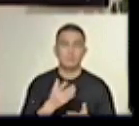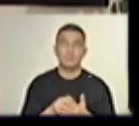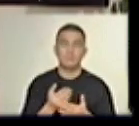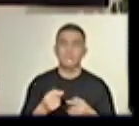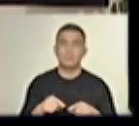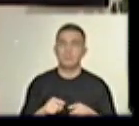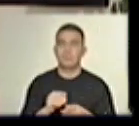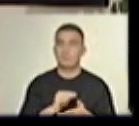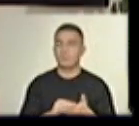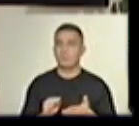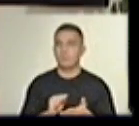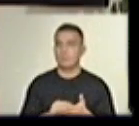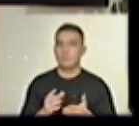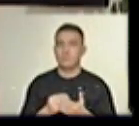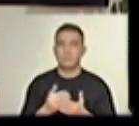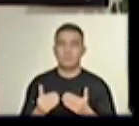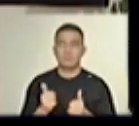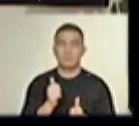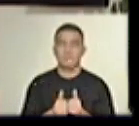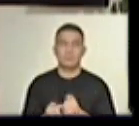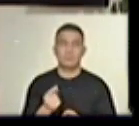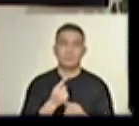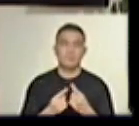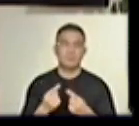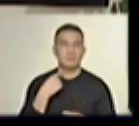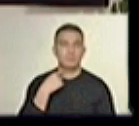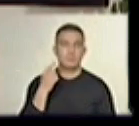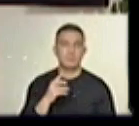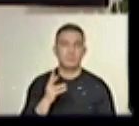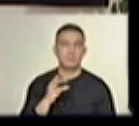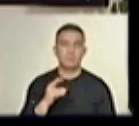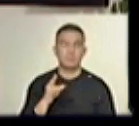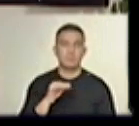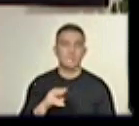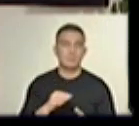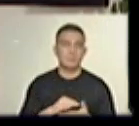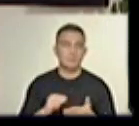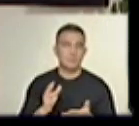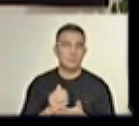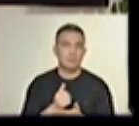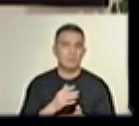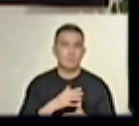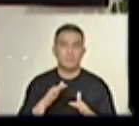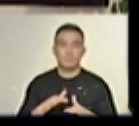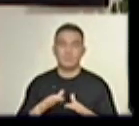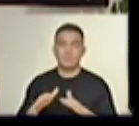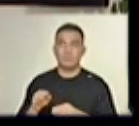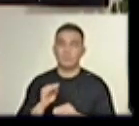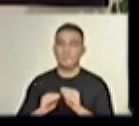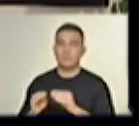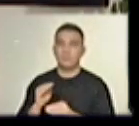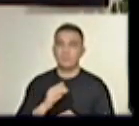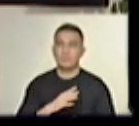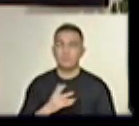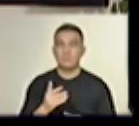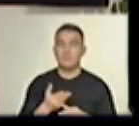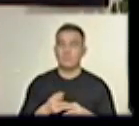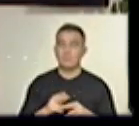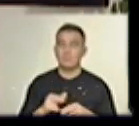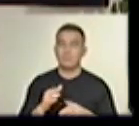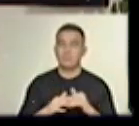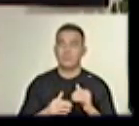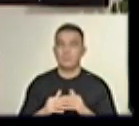ko'rinishda biz har bir sonning modulini topib oldik va o'z o'rniga qo'yib chiqdik. Endi esa amallarni